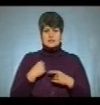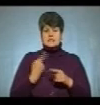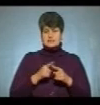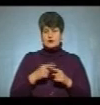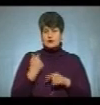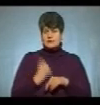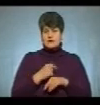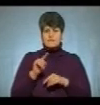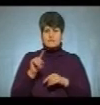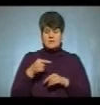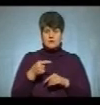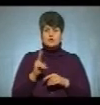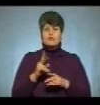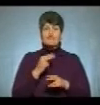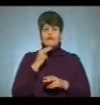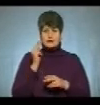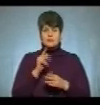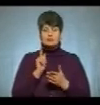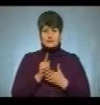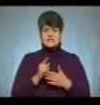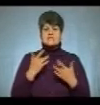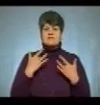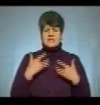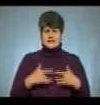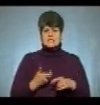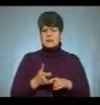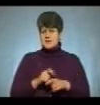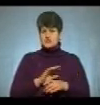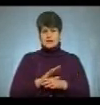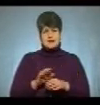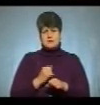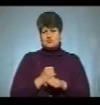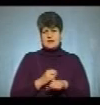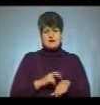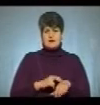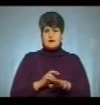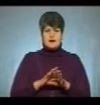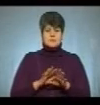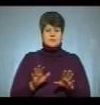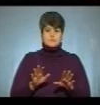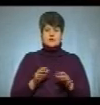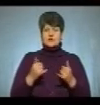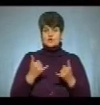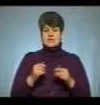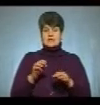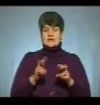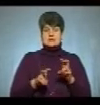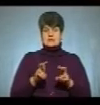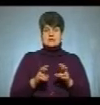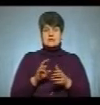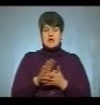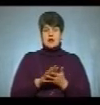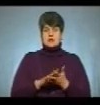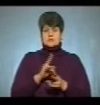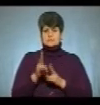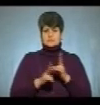дитини. Повинні звільнитися і більше не працювати лікарями. Сьогодні засідання з апеляції, яку подав лікар. Після майже